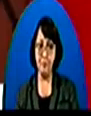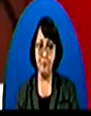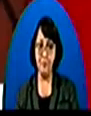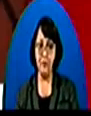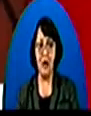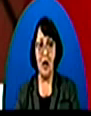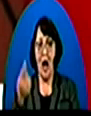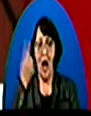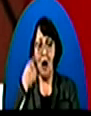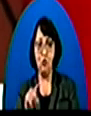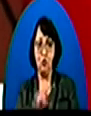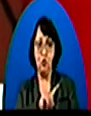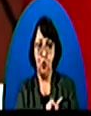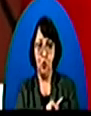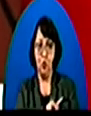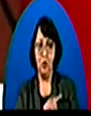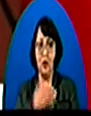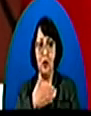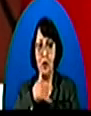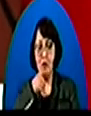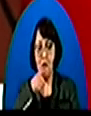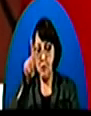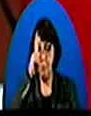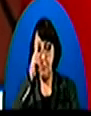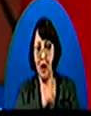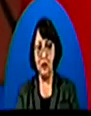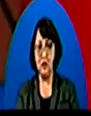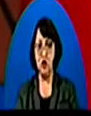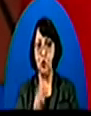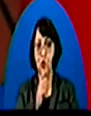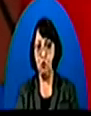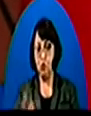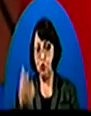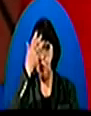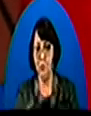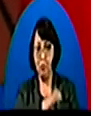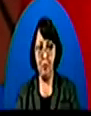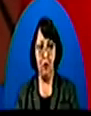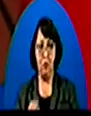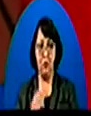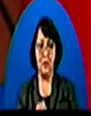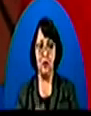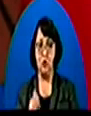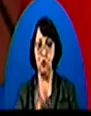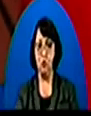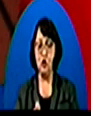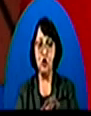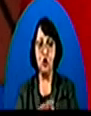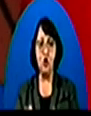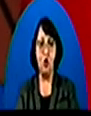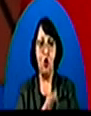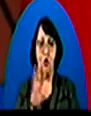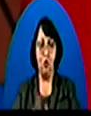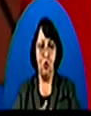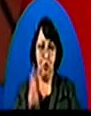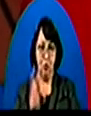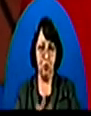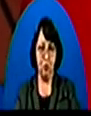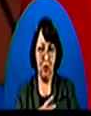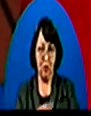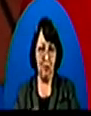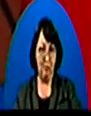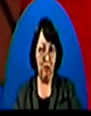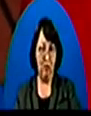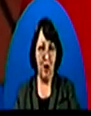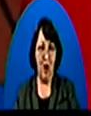За хамгийн түрүүнд эрүүл мэндийн ажилтнууд, төрийн байгууллагын ажилтнууд шинэ коронавирусын халдварын үед голондод